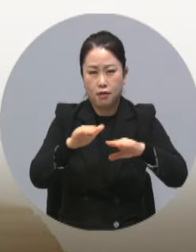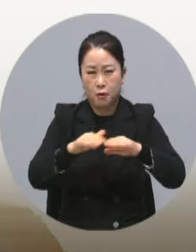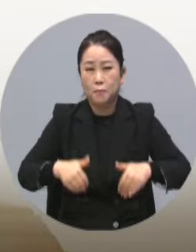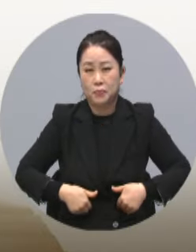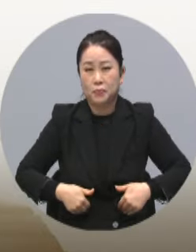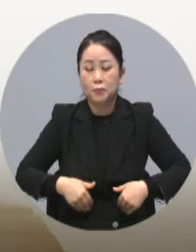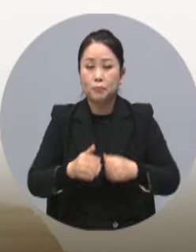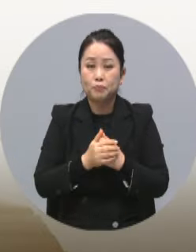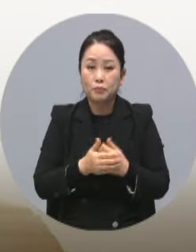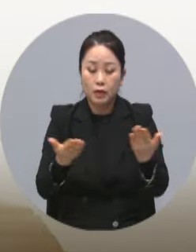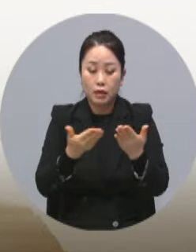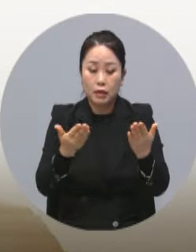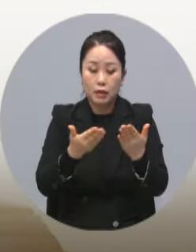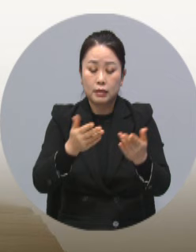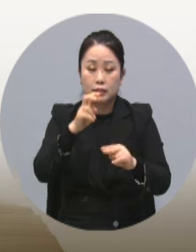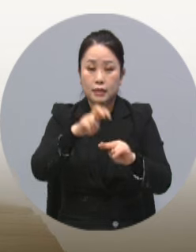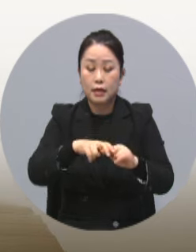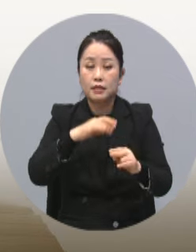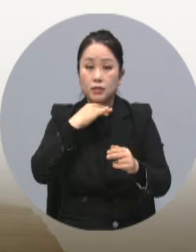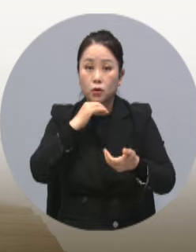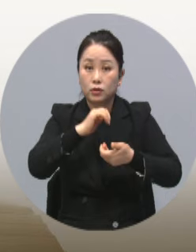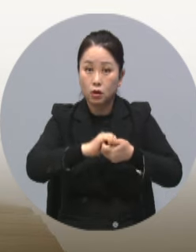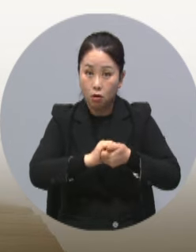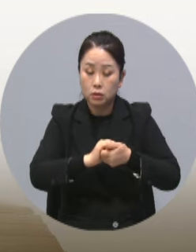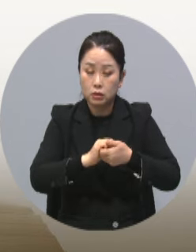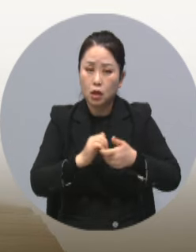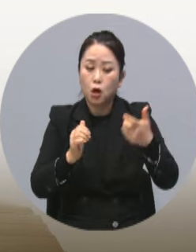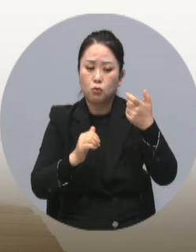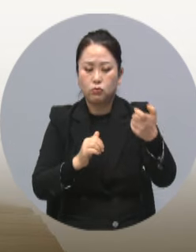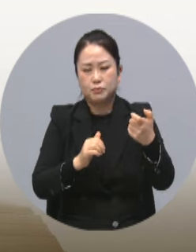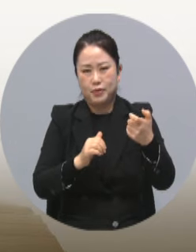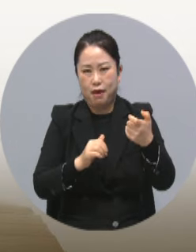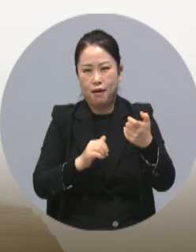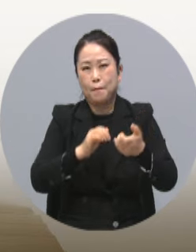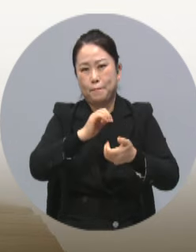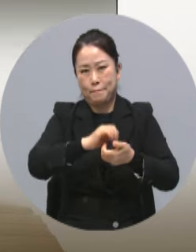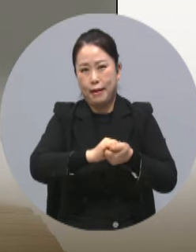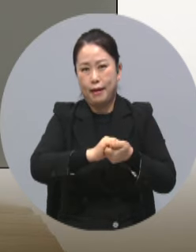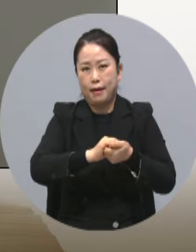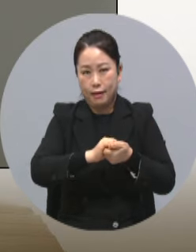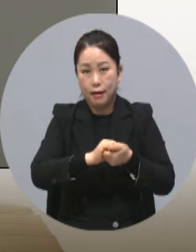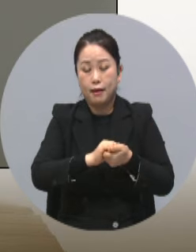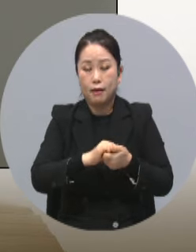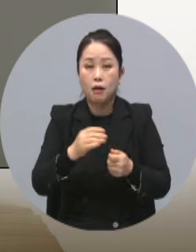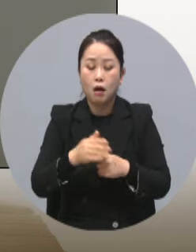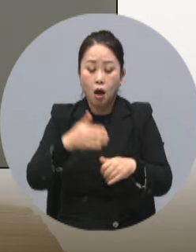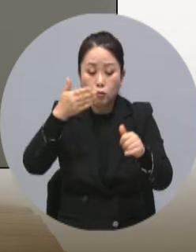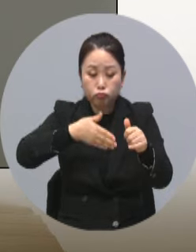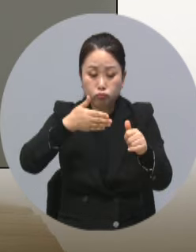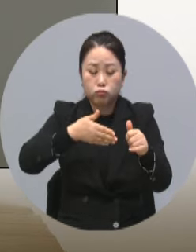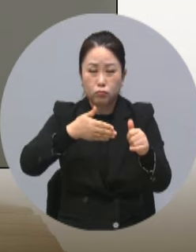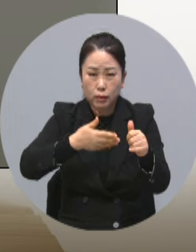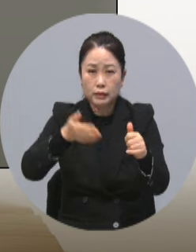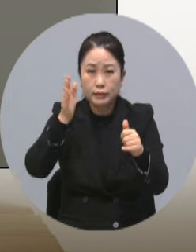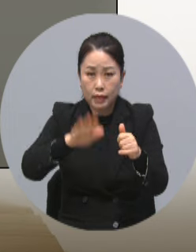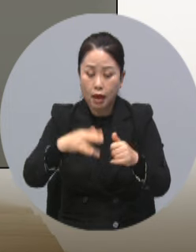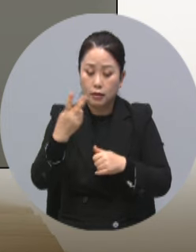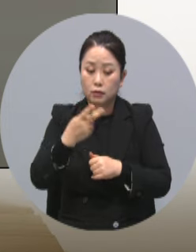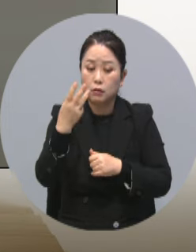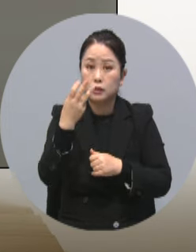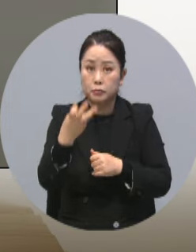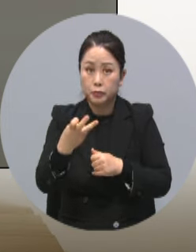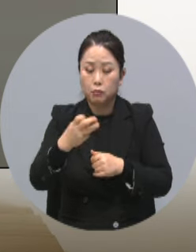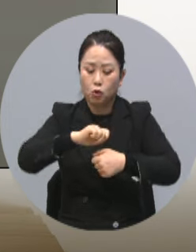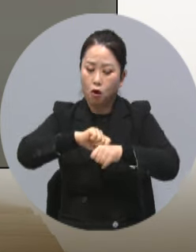고령자 고용법 따라 최소 만 60세 이상으로 정하고 있습니다 권고 사항이었던이 규정은 2013년